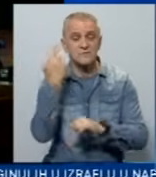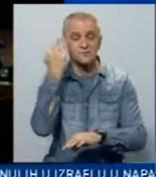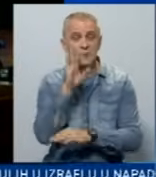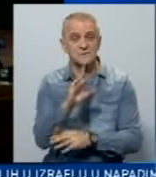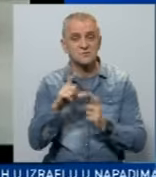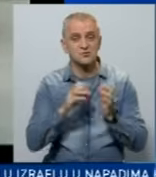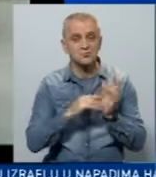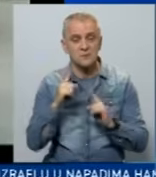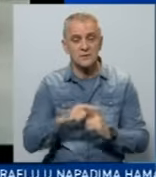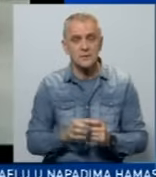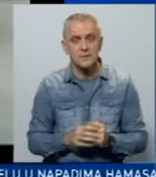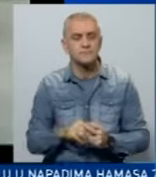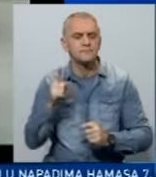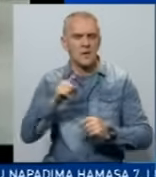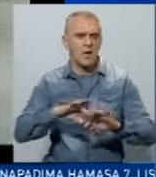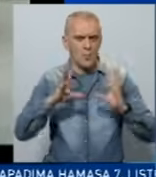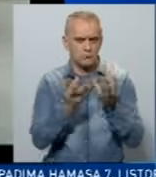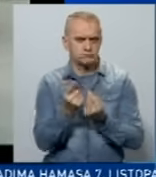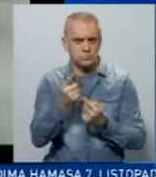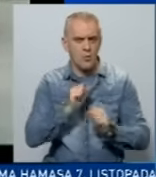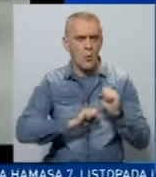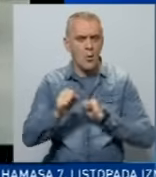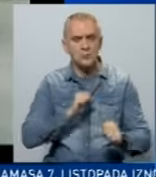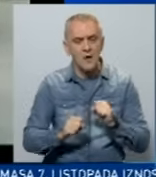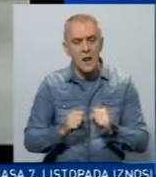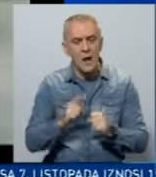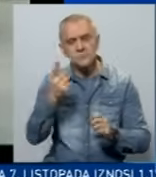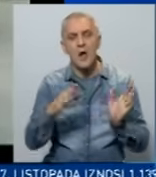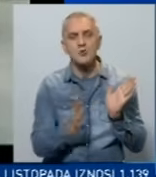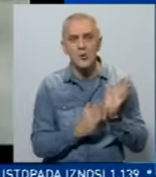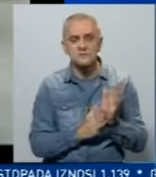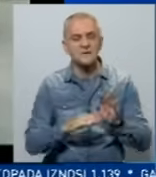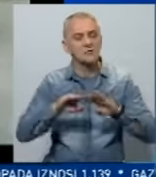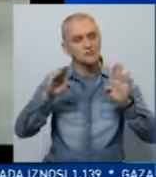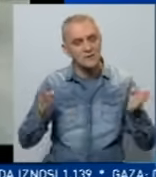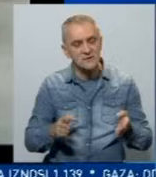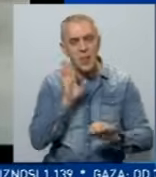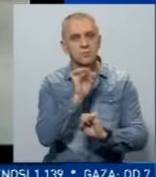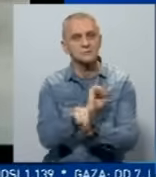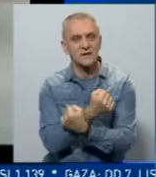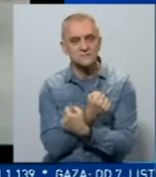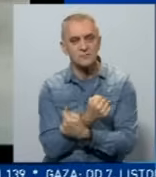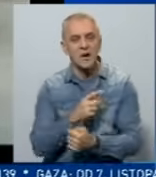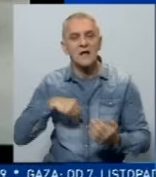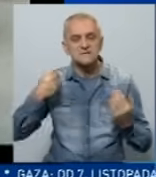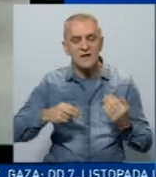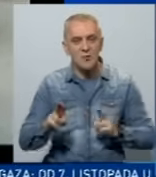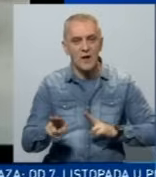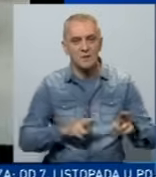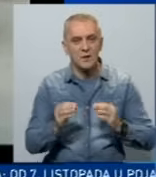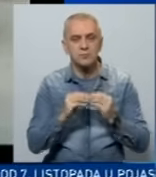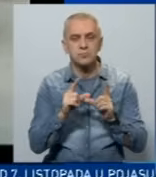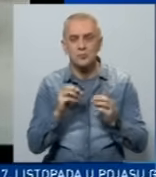Kristijana Šmita. Koncept odbrane Milorada Dodika svodi se na dokazivanje suvereniteta Bosni i Hercegovine, izjavio je advokat